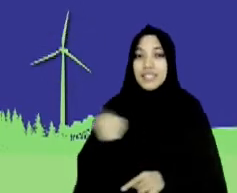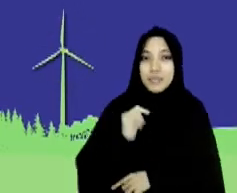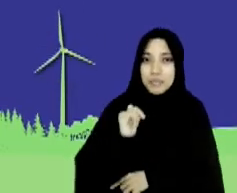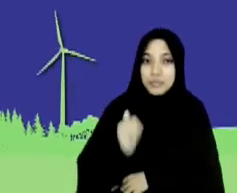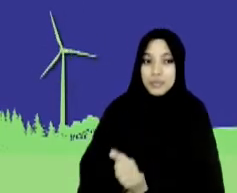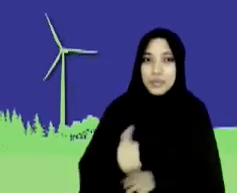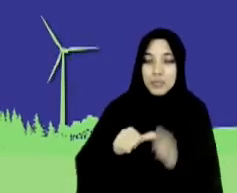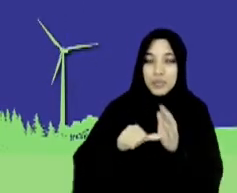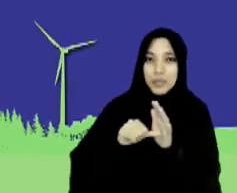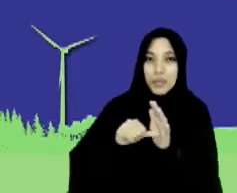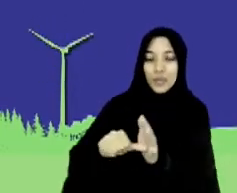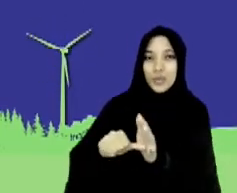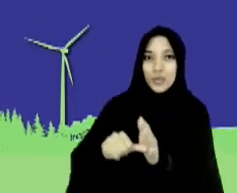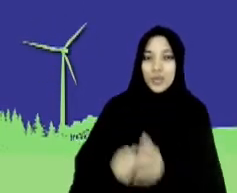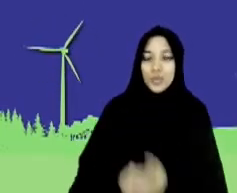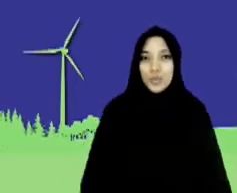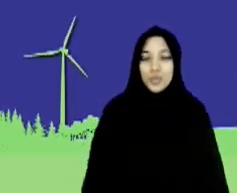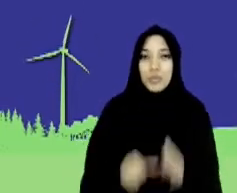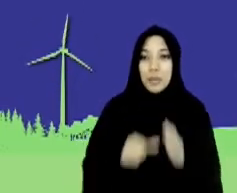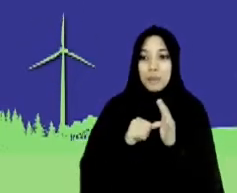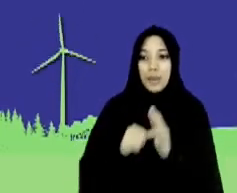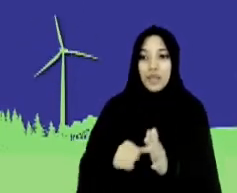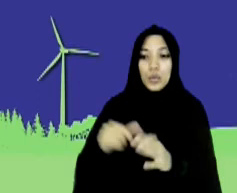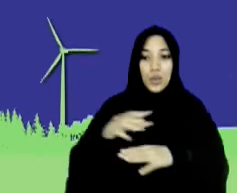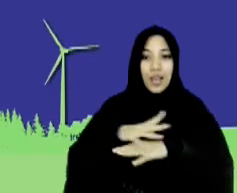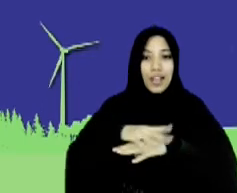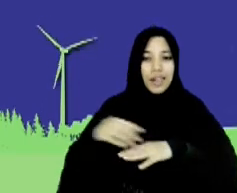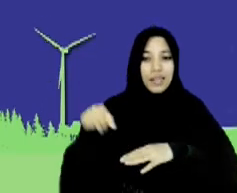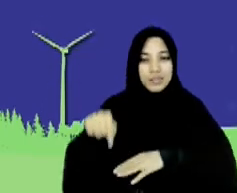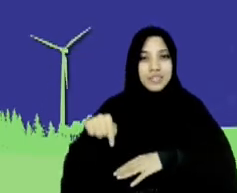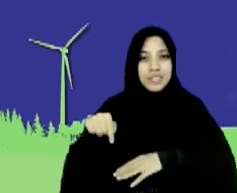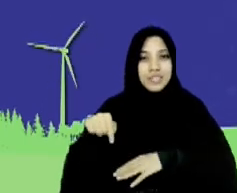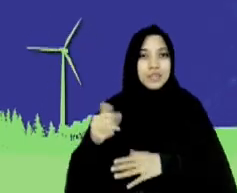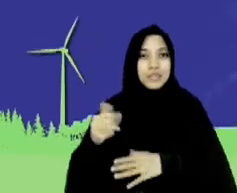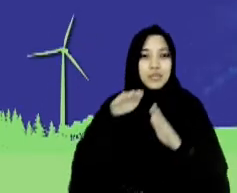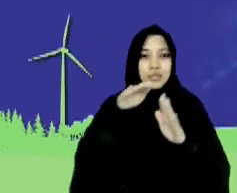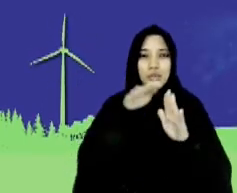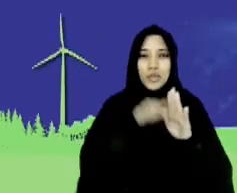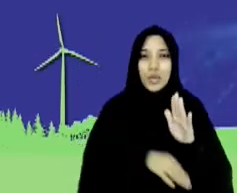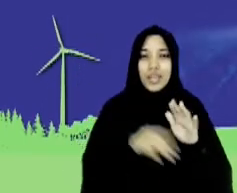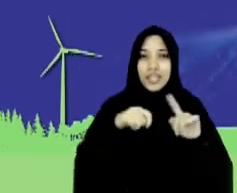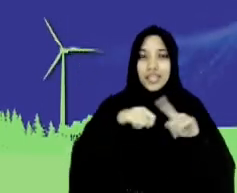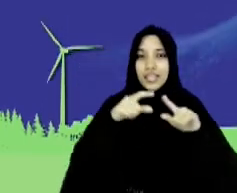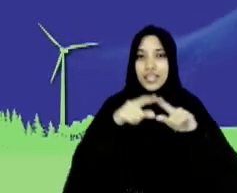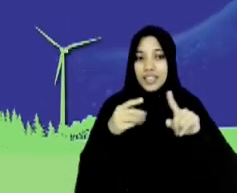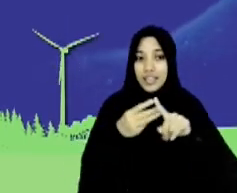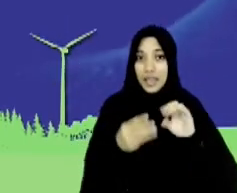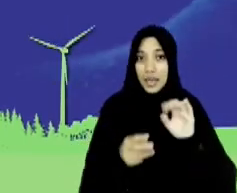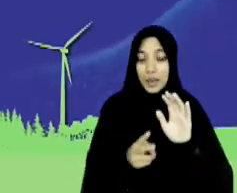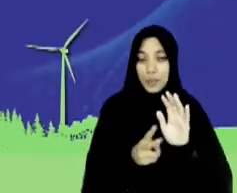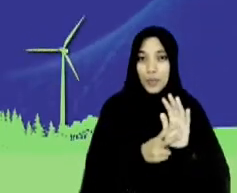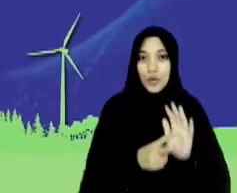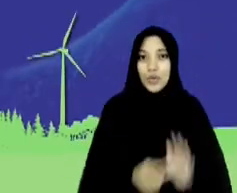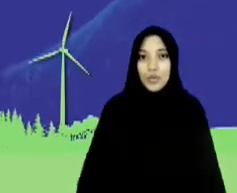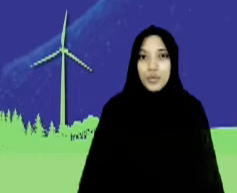membantu eh apa namanya Nature ini untuk bisa sum carbon kemudian juga bisa sama-sama tackling deforestation yang tentunya